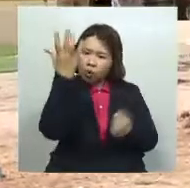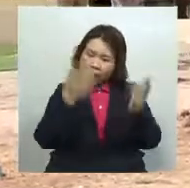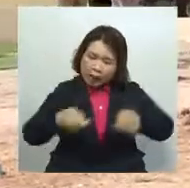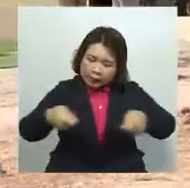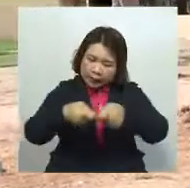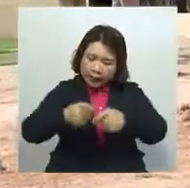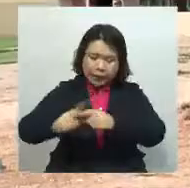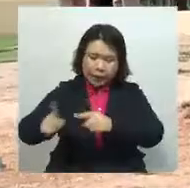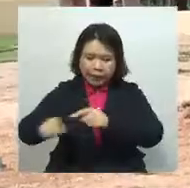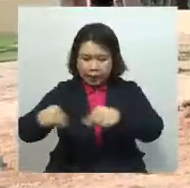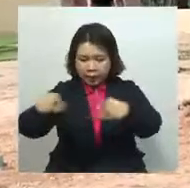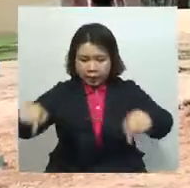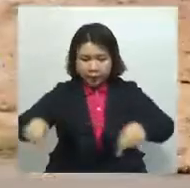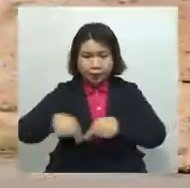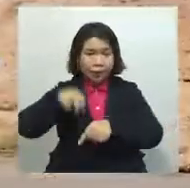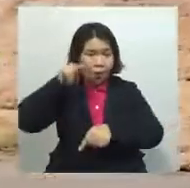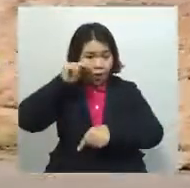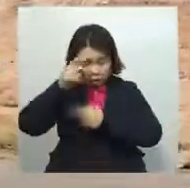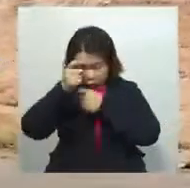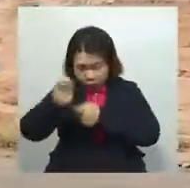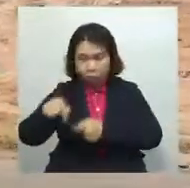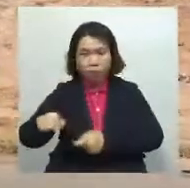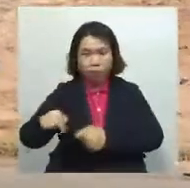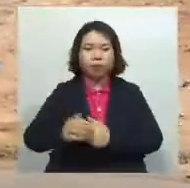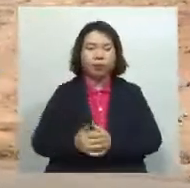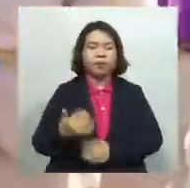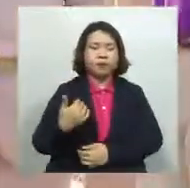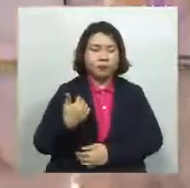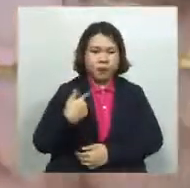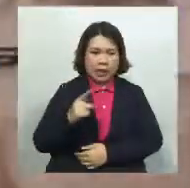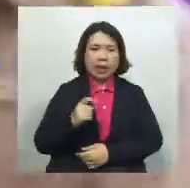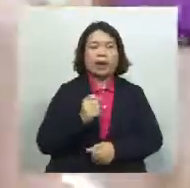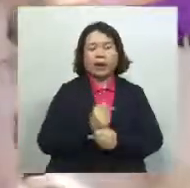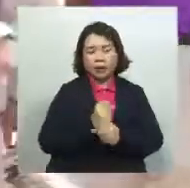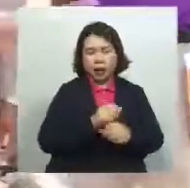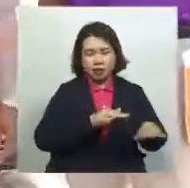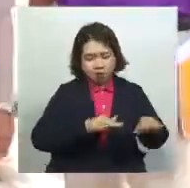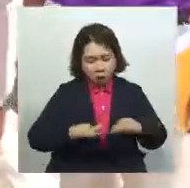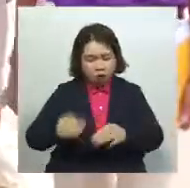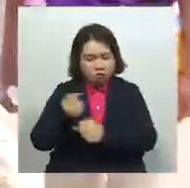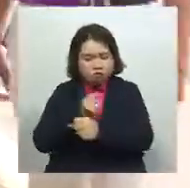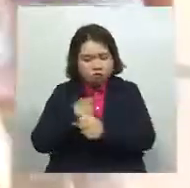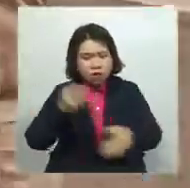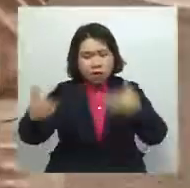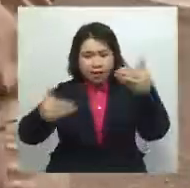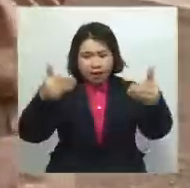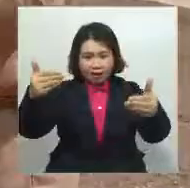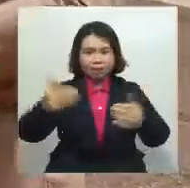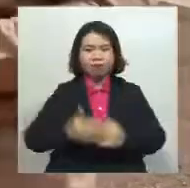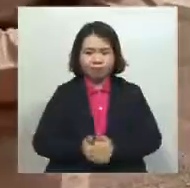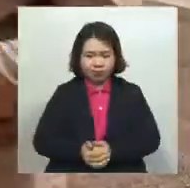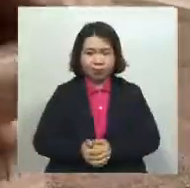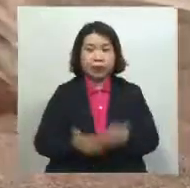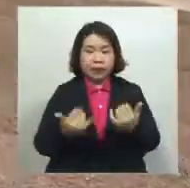จัดพิธีพลีกรรมตักน้ำศักดิ์สิทธิ์ควบคู่ไปกับการเตรียมการซักซ้อมการปฏิบัติในพื้นที่ซึ่งหลังจากการลงพื้น